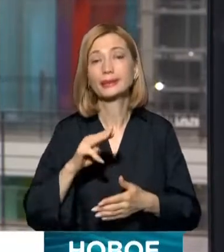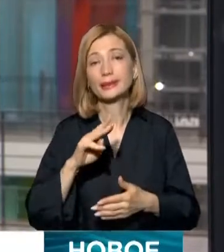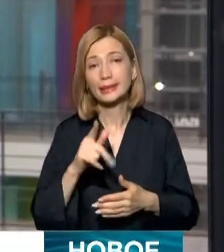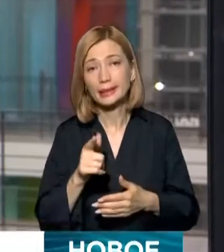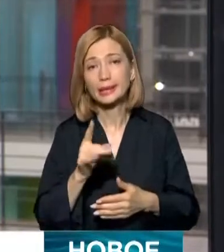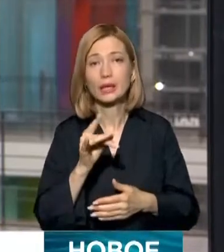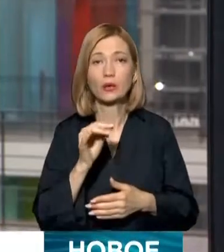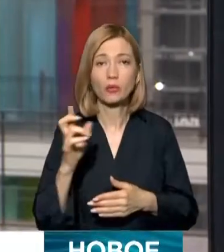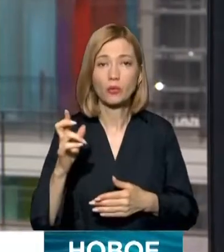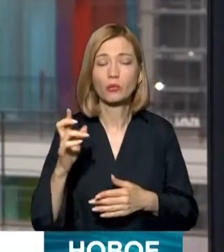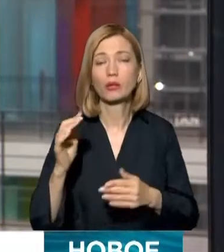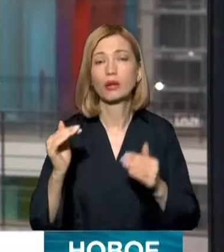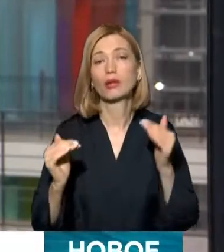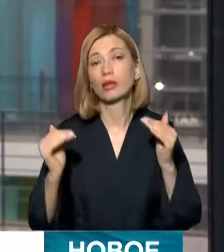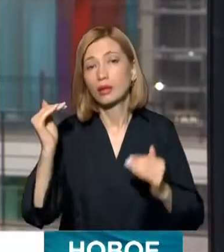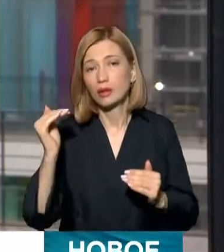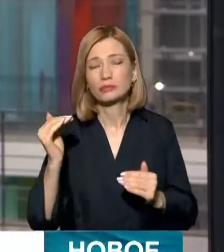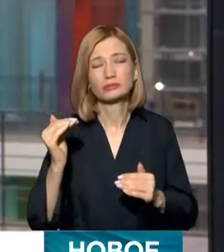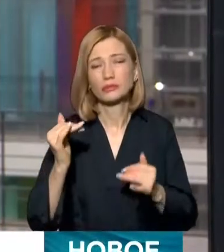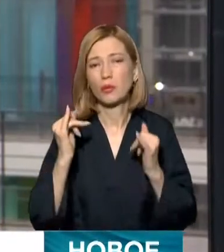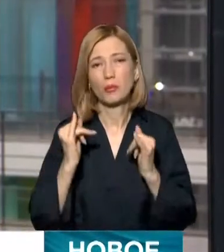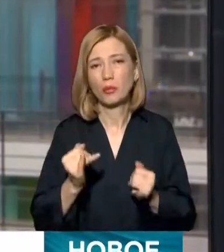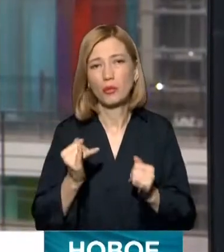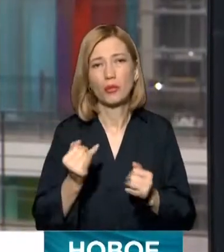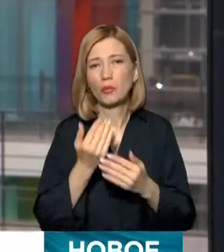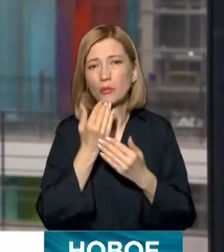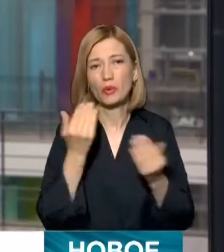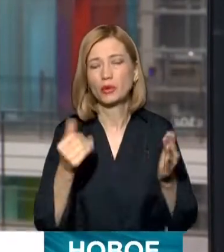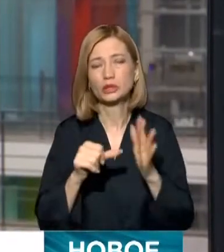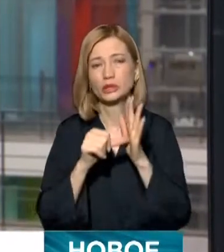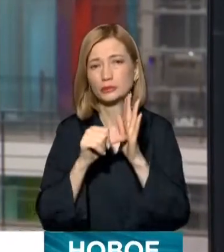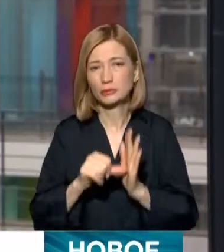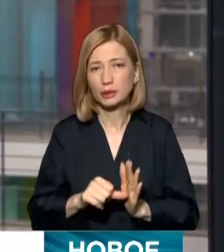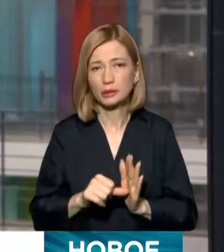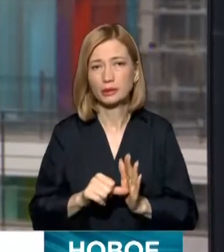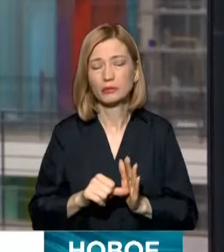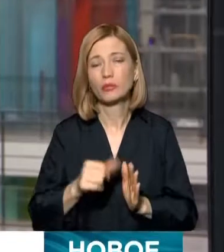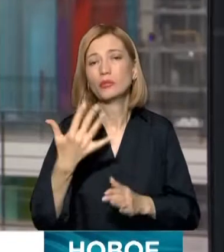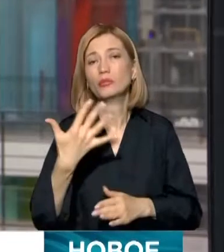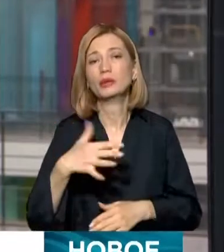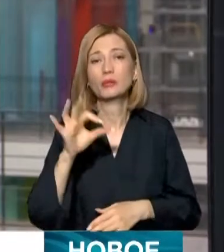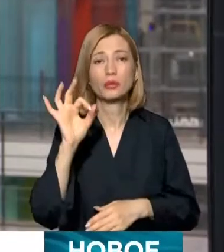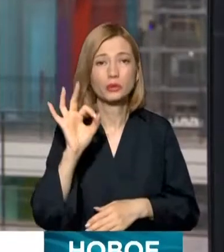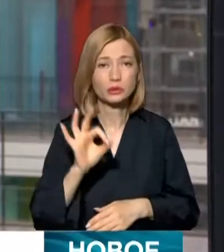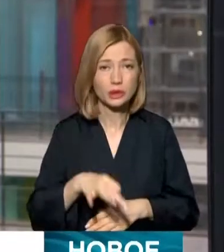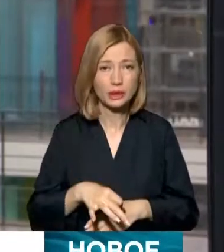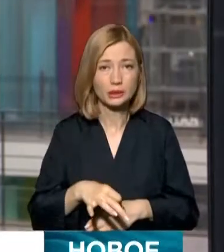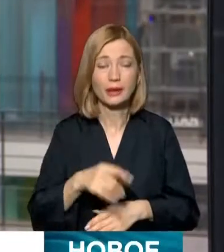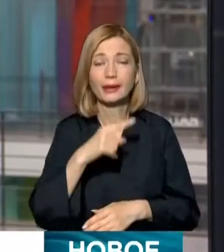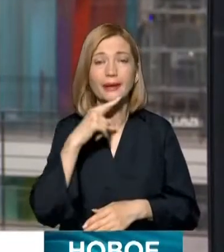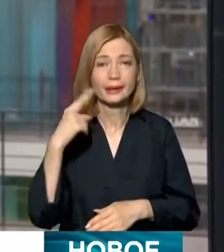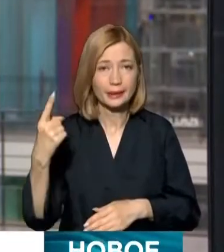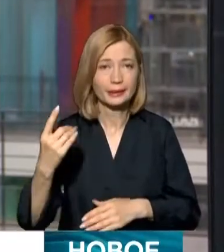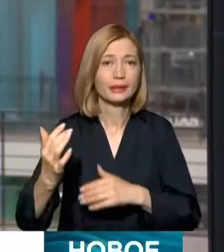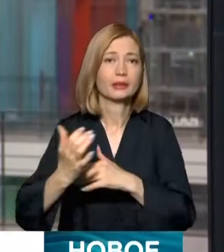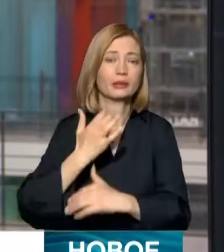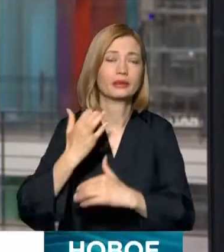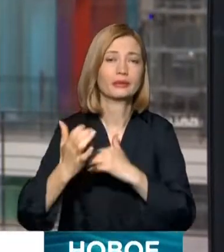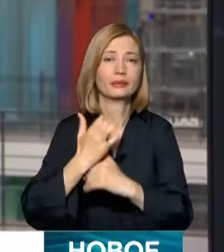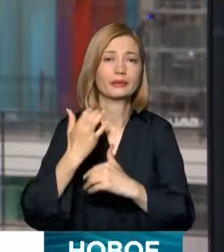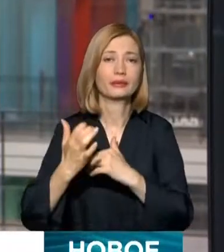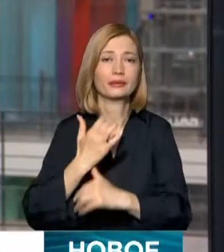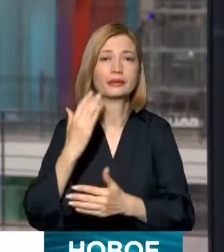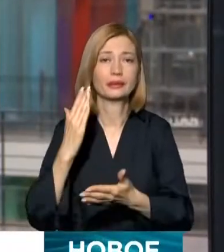рублю, это для нас очень плохо, вообще, ну, последние полгода. Это для нас плохо, потому что 50% импорта из Российской Федерации. Вот